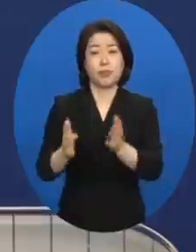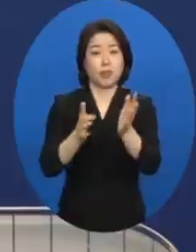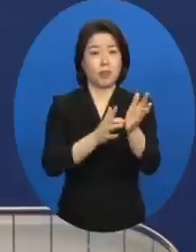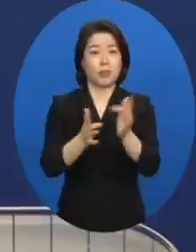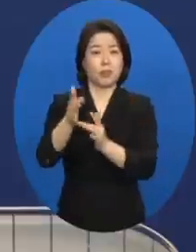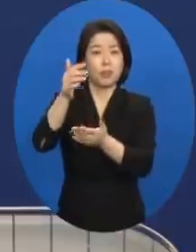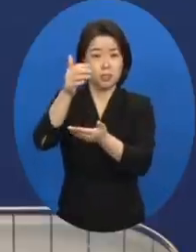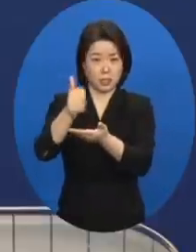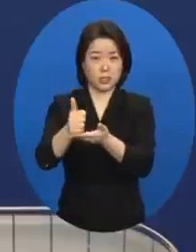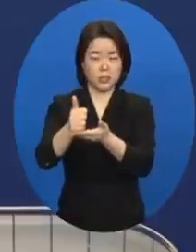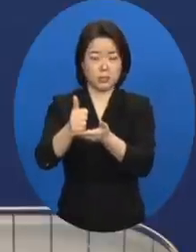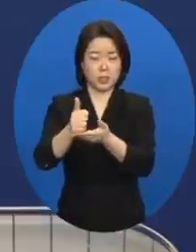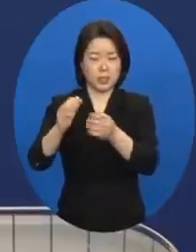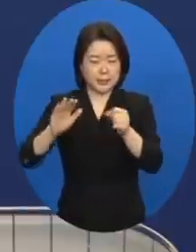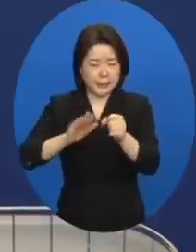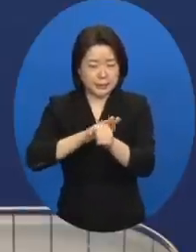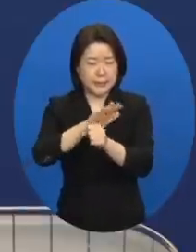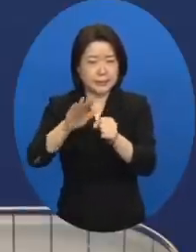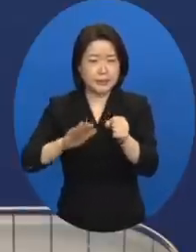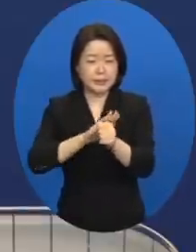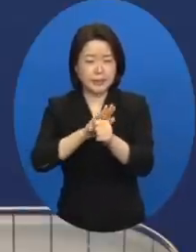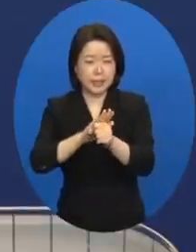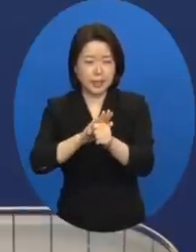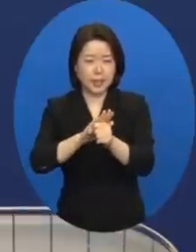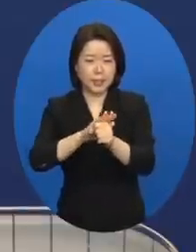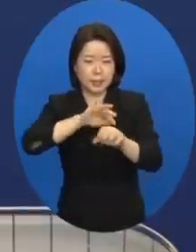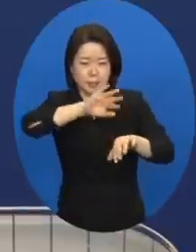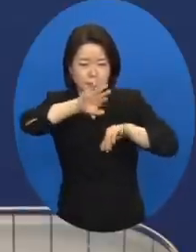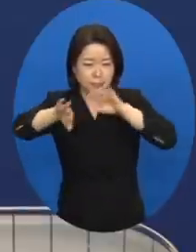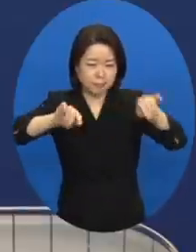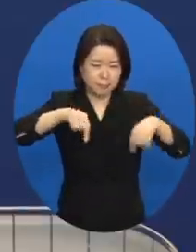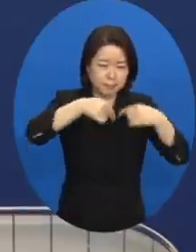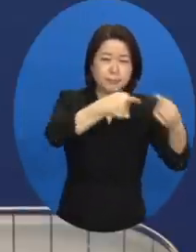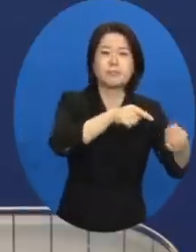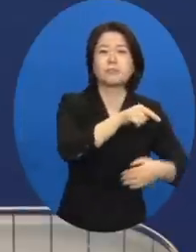예수님의 사랑의 개입이었고